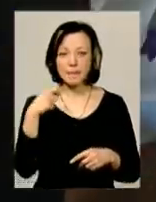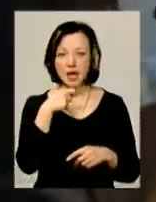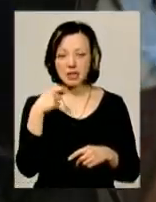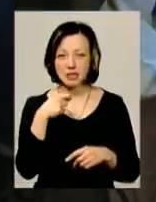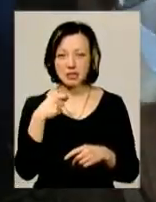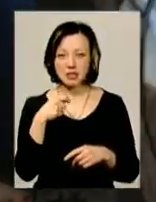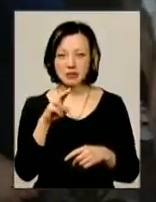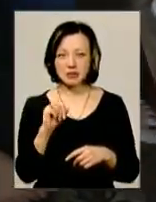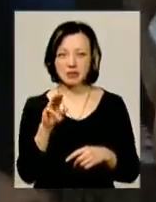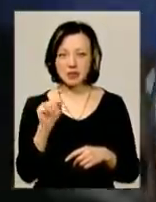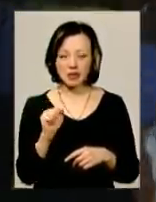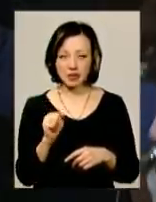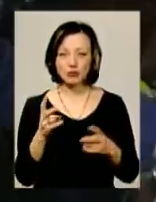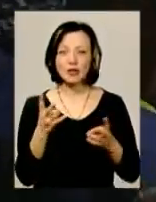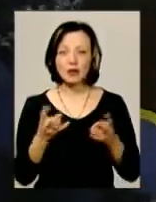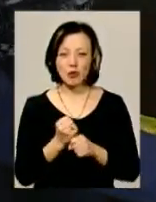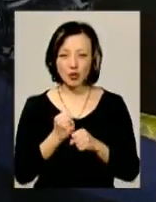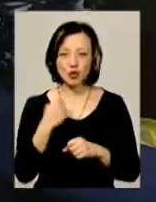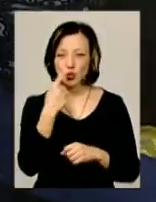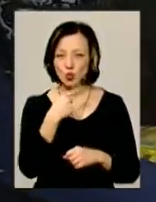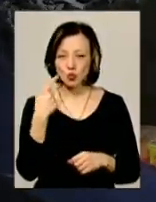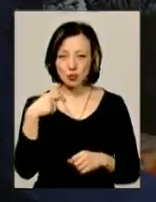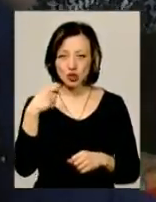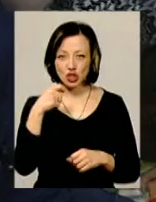треба робити? Зуби чистити. Зуби чистити.